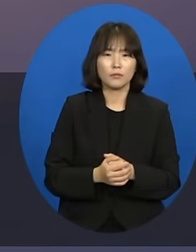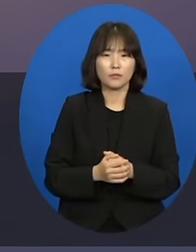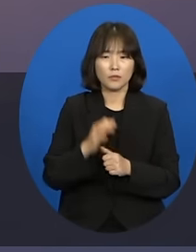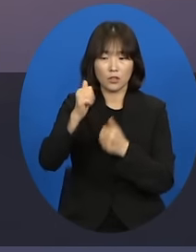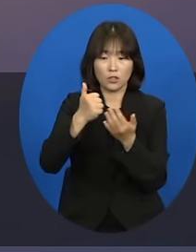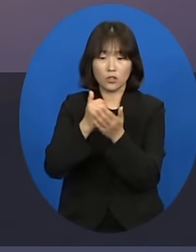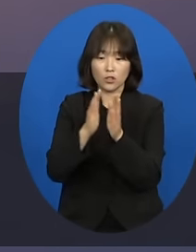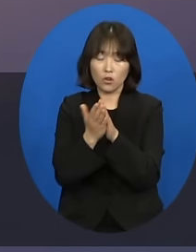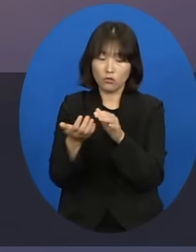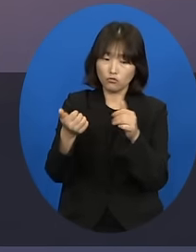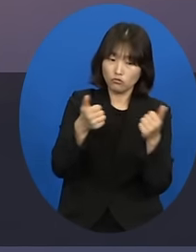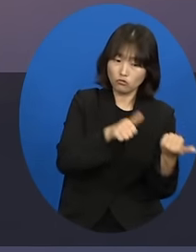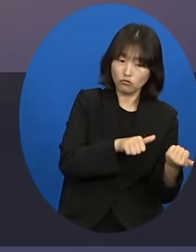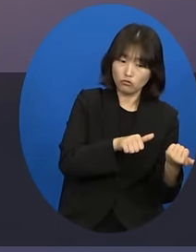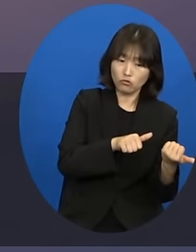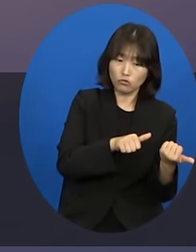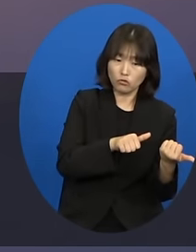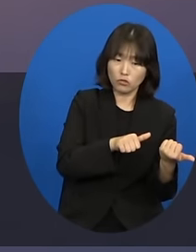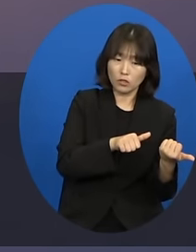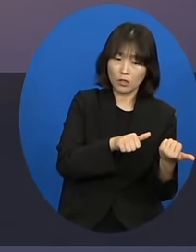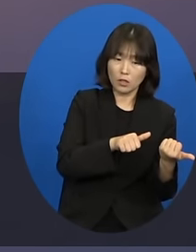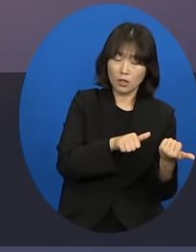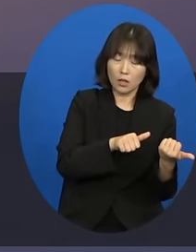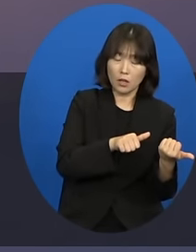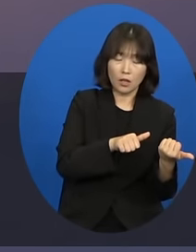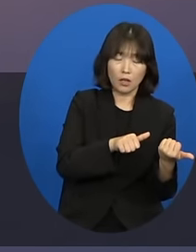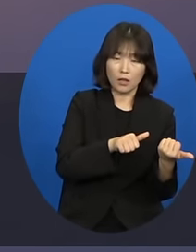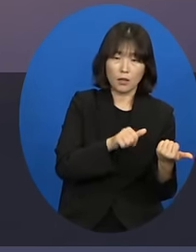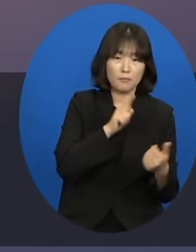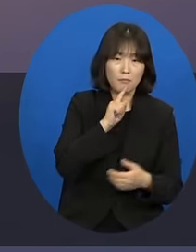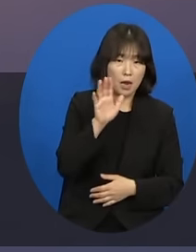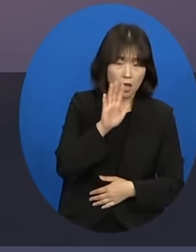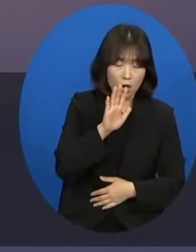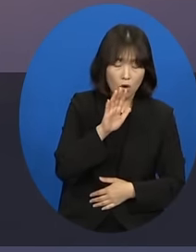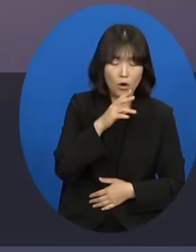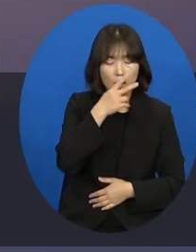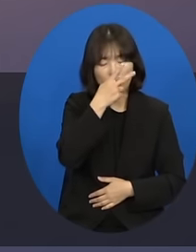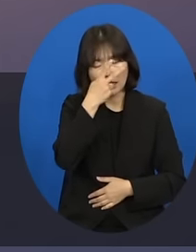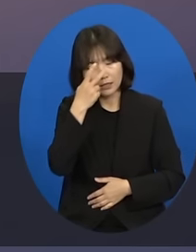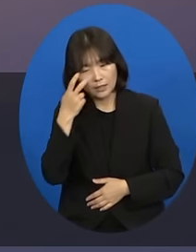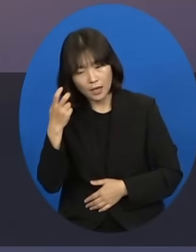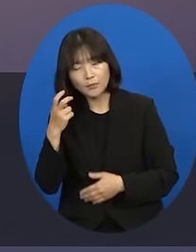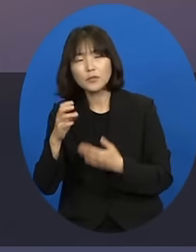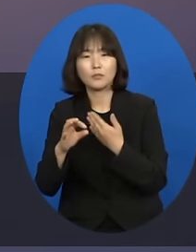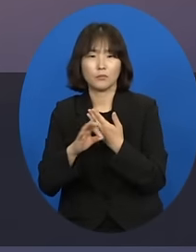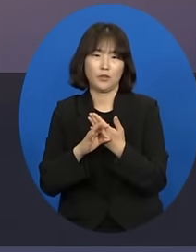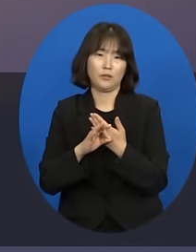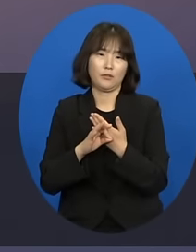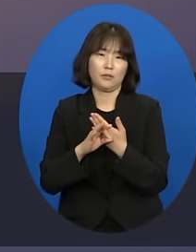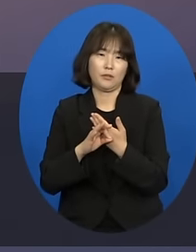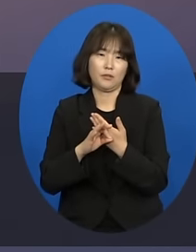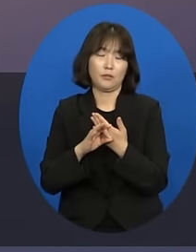않죠. 우리가 잠들게 되면. 왜요? 이게 잠이에요.